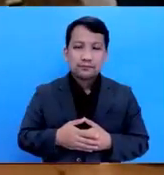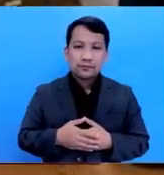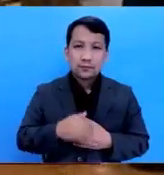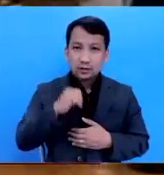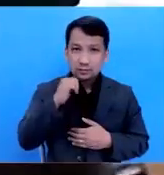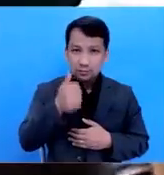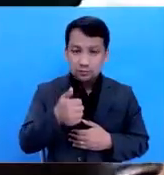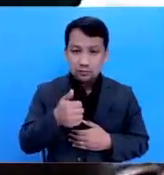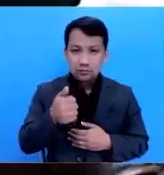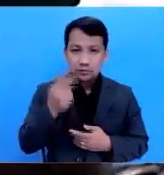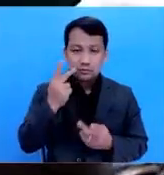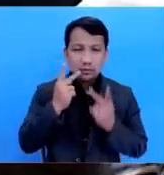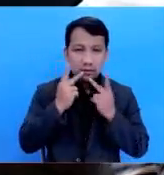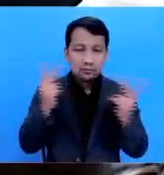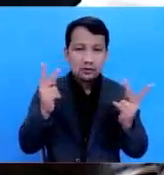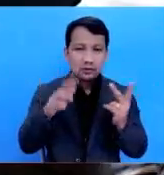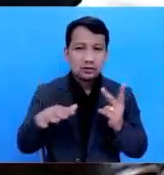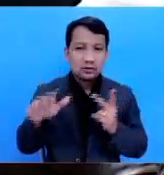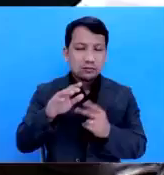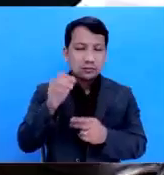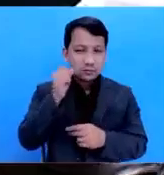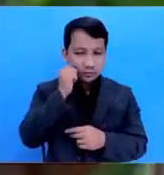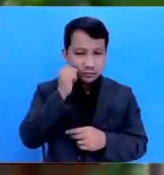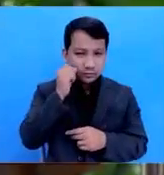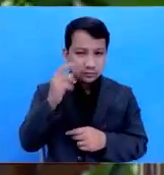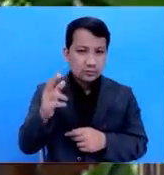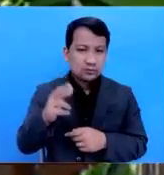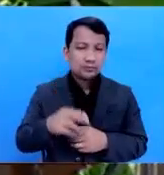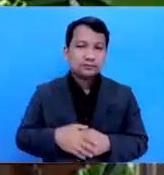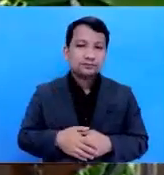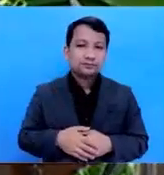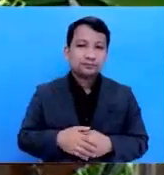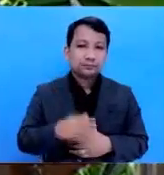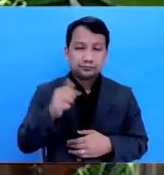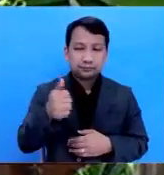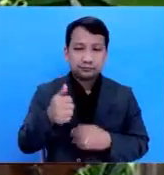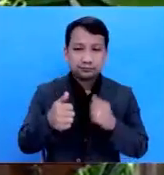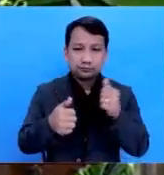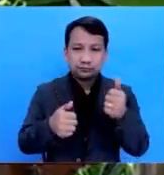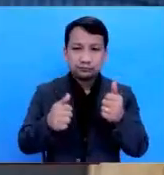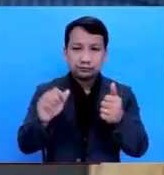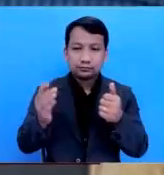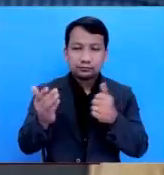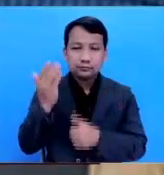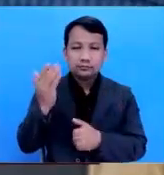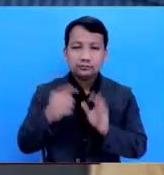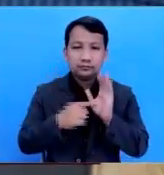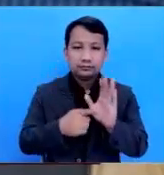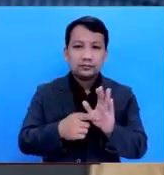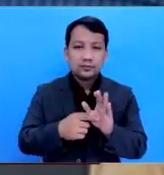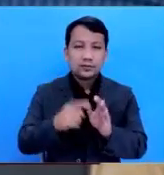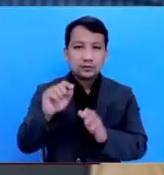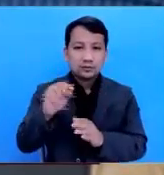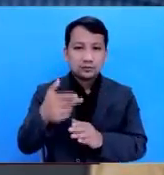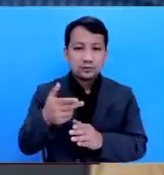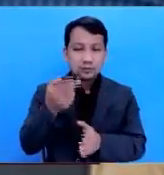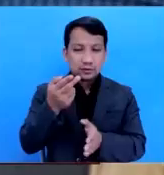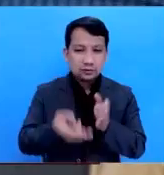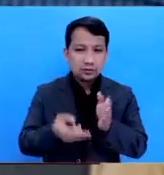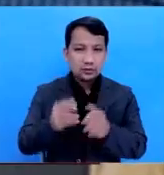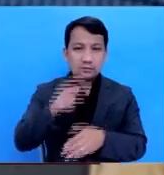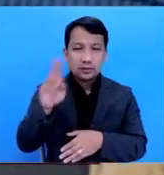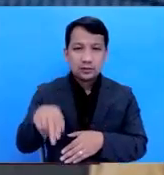ng public viewing para kay Susan Roses, 10 a.m. to 10 p.m. Habang sa Thursday na ang libing sa Manila North